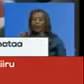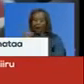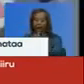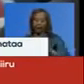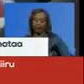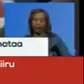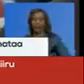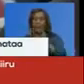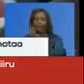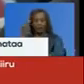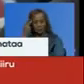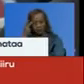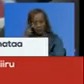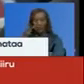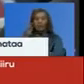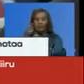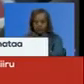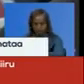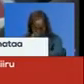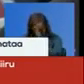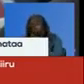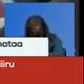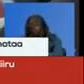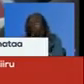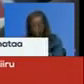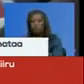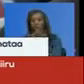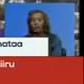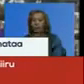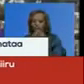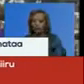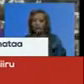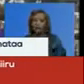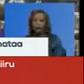ለሀገራችን ጠቅላይ ሚኒስትርነት ተቀብሎ እንዲሰየምልኝ በታላቅ አክብሮት እጠይቃለሁ። አመሰግናለሁ።